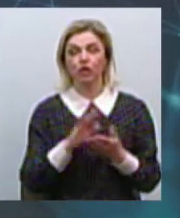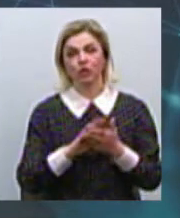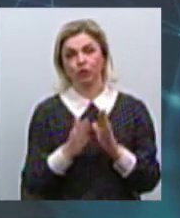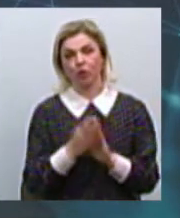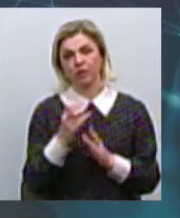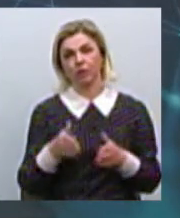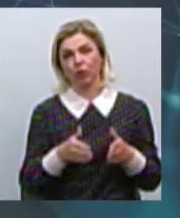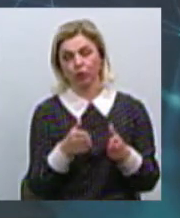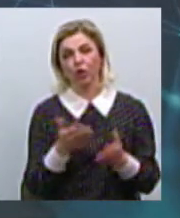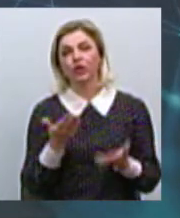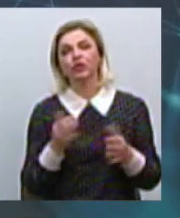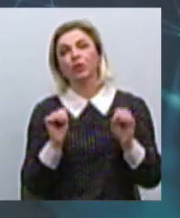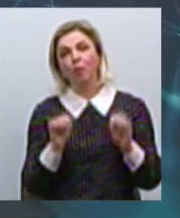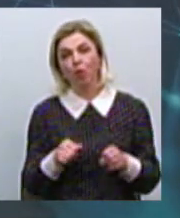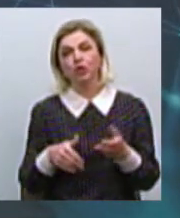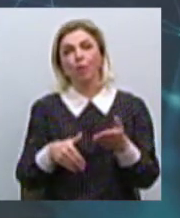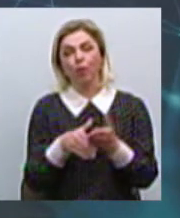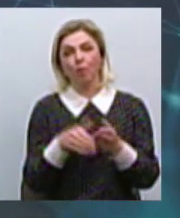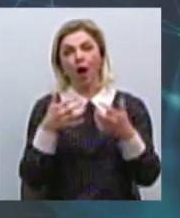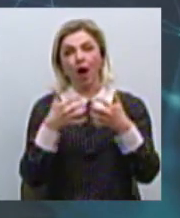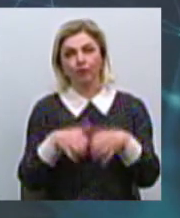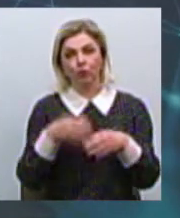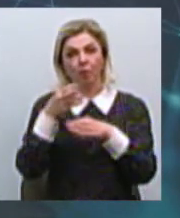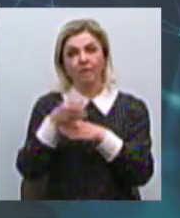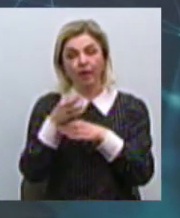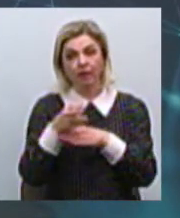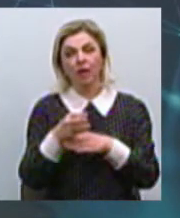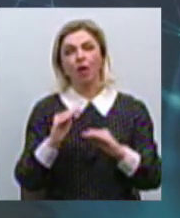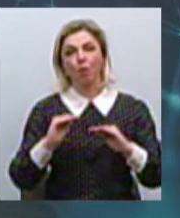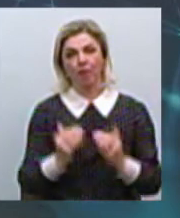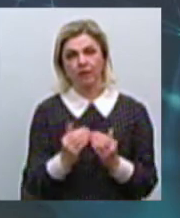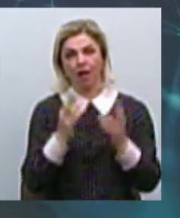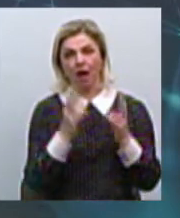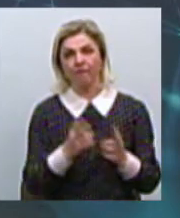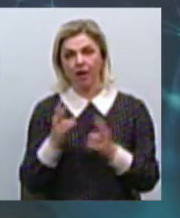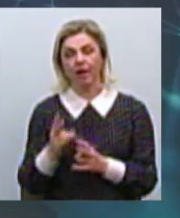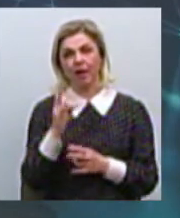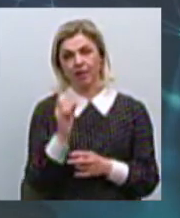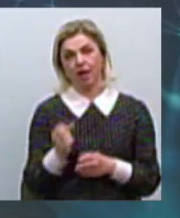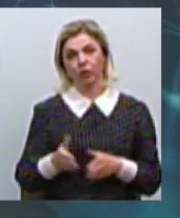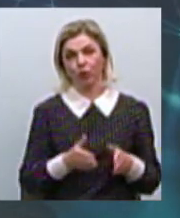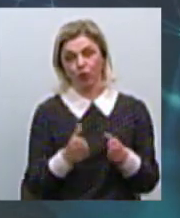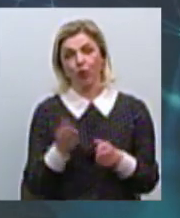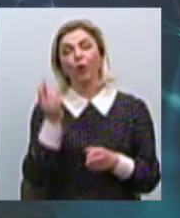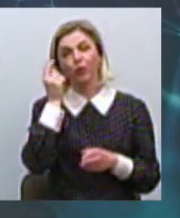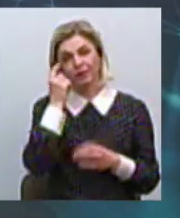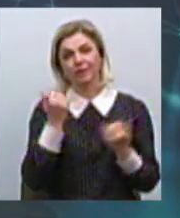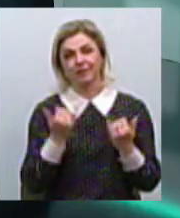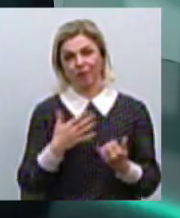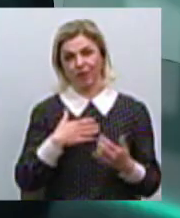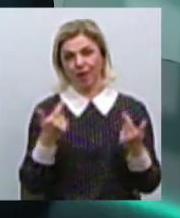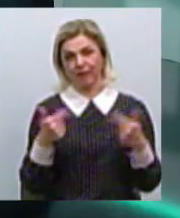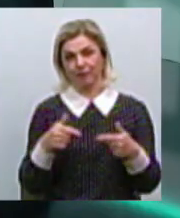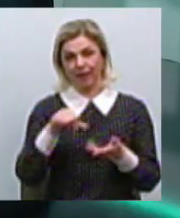чи можна за допомогою автоматичної відеофіксації знизити аварійність на автошляхах міста, дізнаємось у наших сьогоднішніх